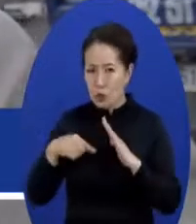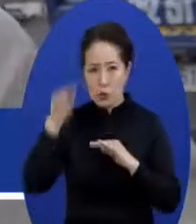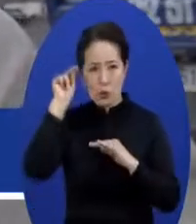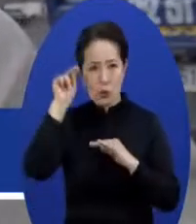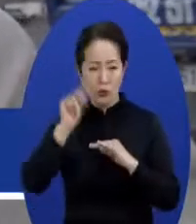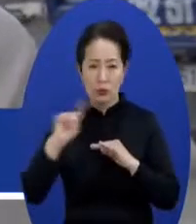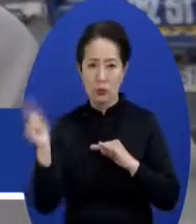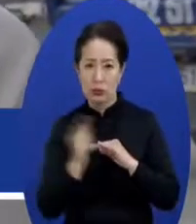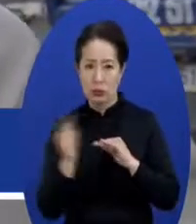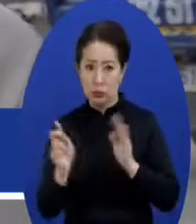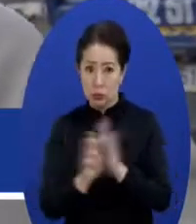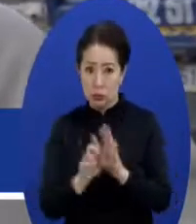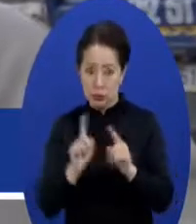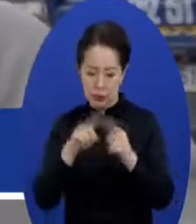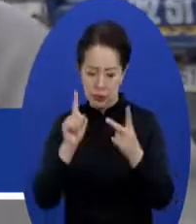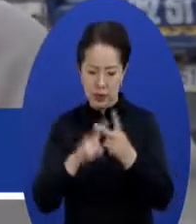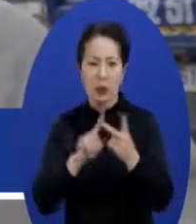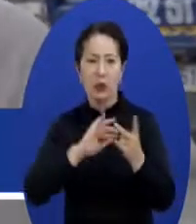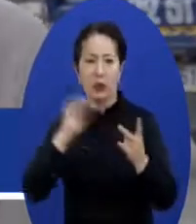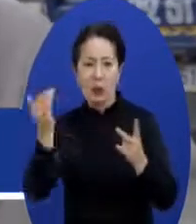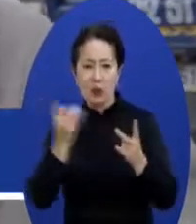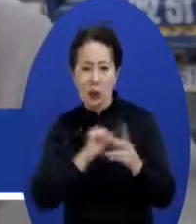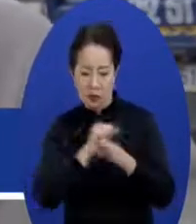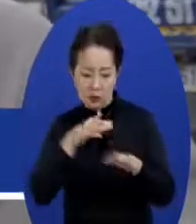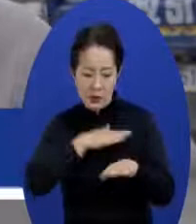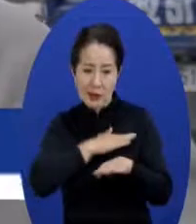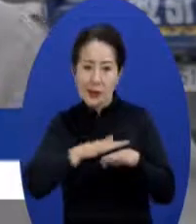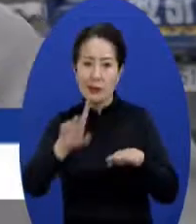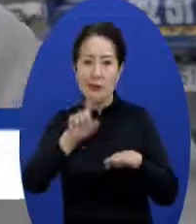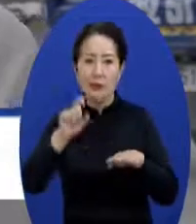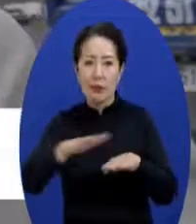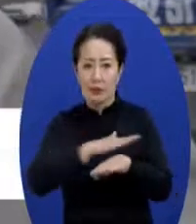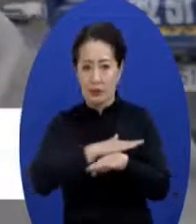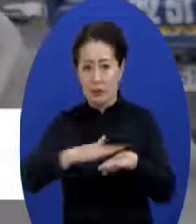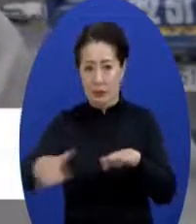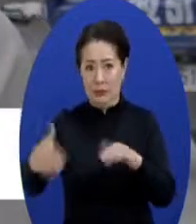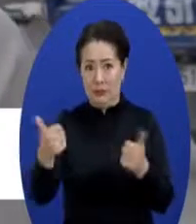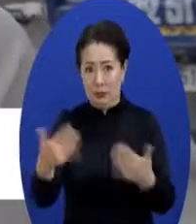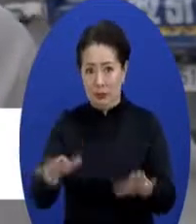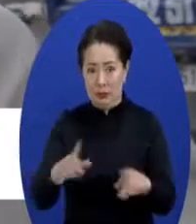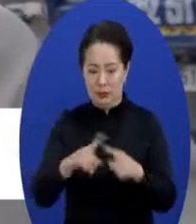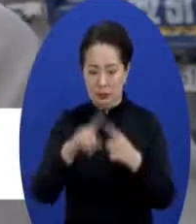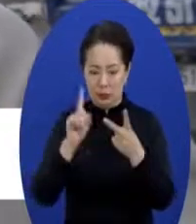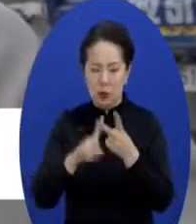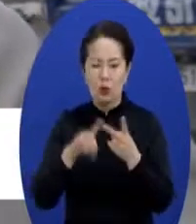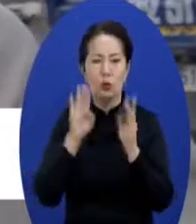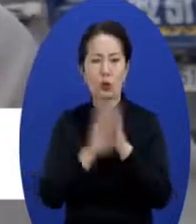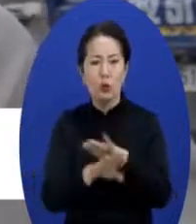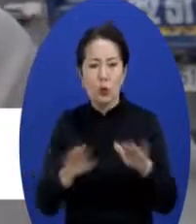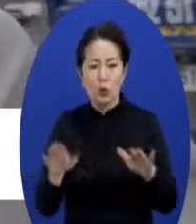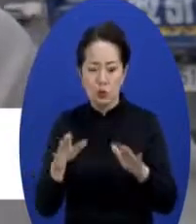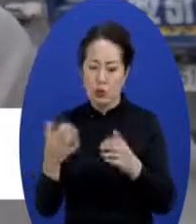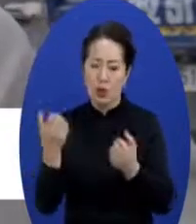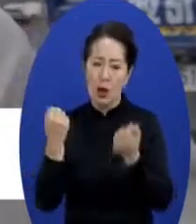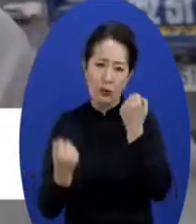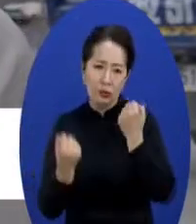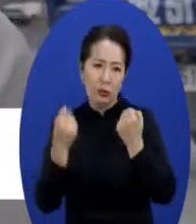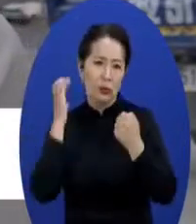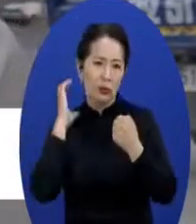болж байна. Мөн ирж очих асуудлын шийдсэн юм сайхан засмал дардсан зам тавьж өгсөн. А сургууль маань бас хүүхдүүдэд тээвэрлэх, багшныгаа